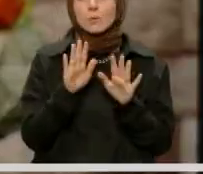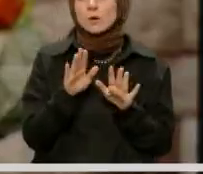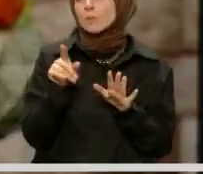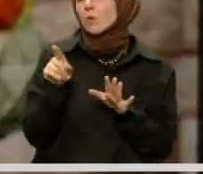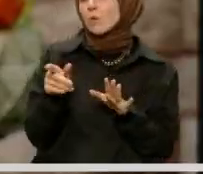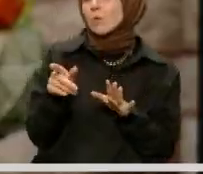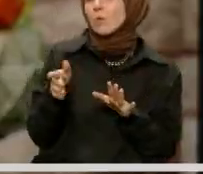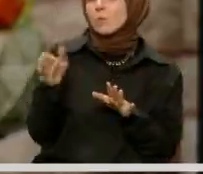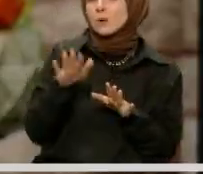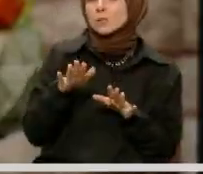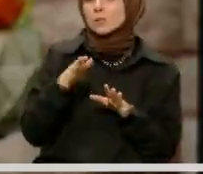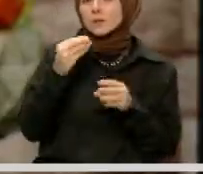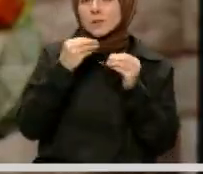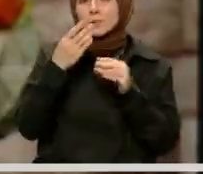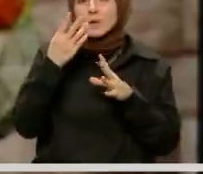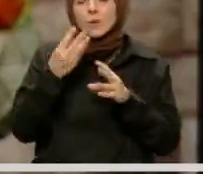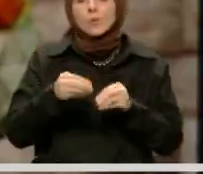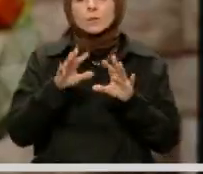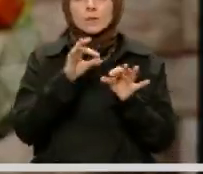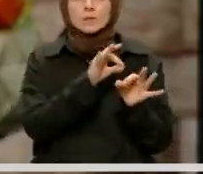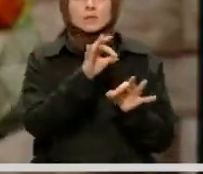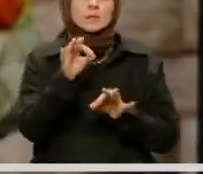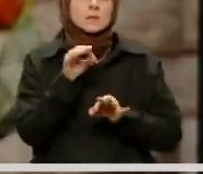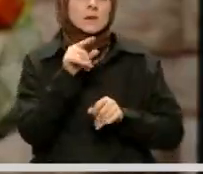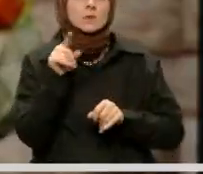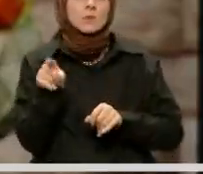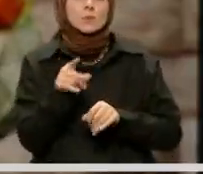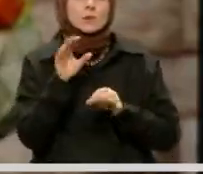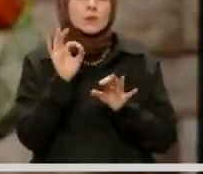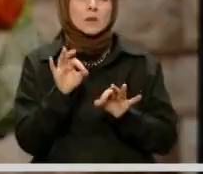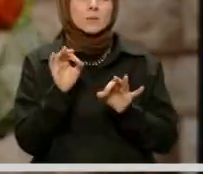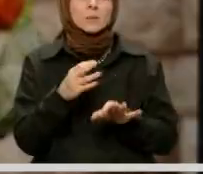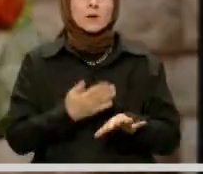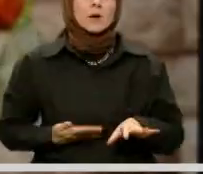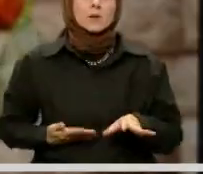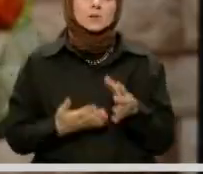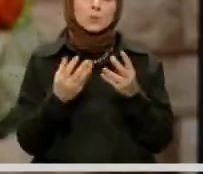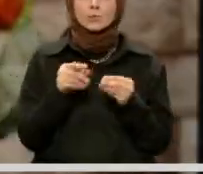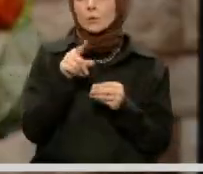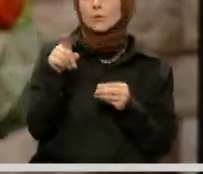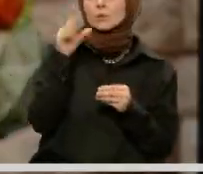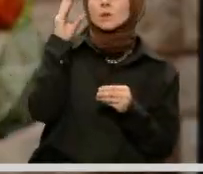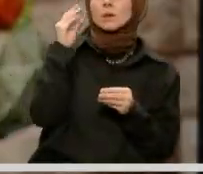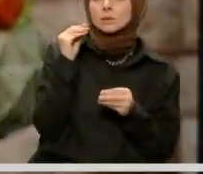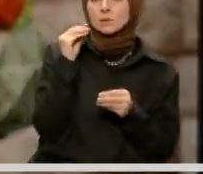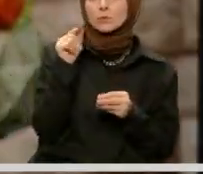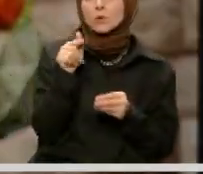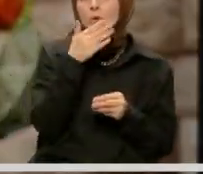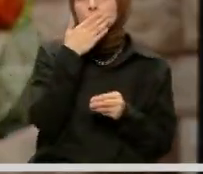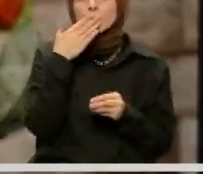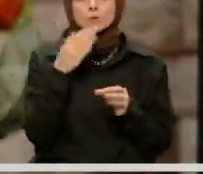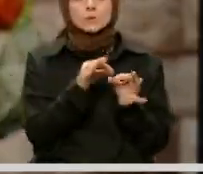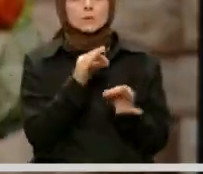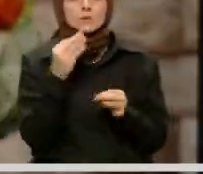belki kıyıda köşede tuttuğumuz az buçuk birikimi götürüp verebiliyoruz. Bu Ramazan'ın güzelliğidir. O orucun insana vermiş